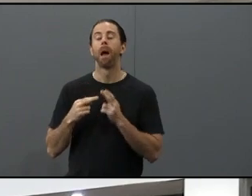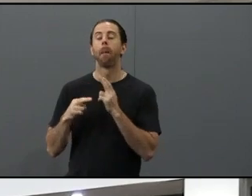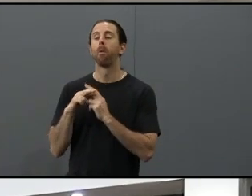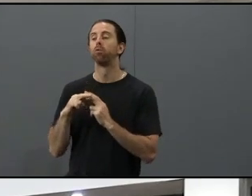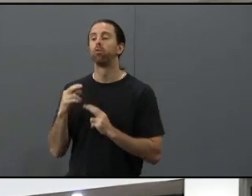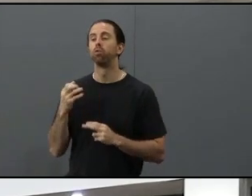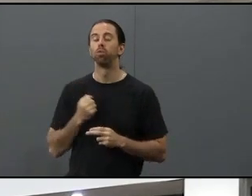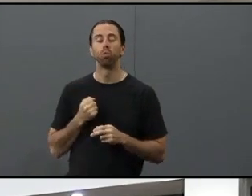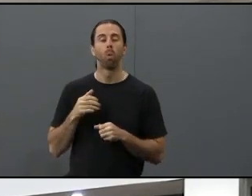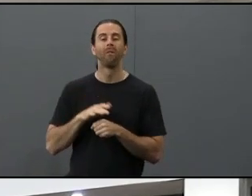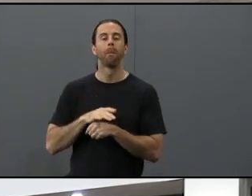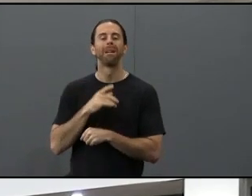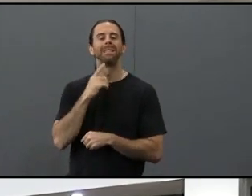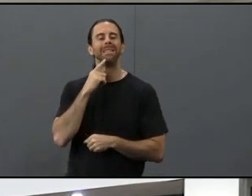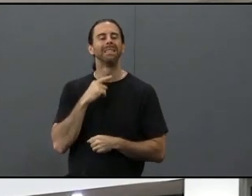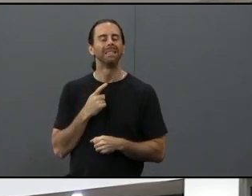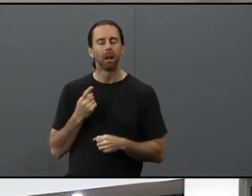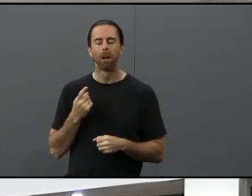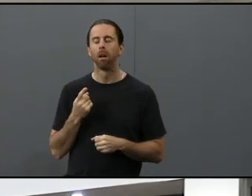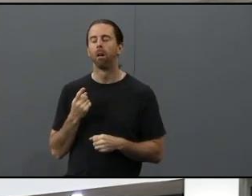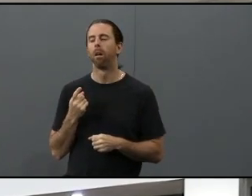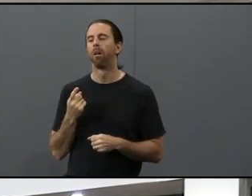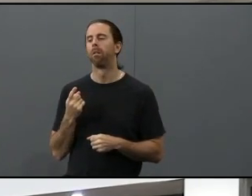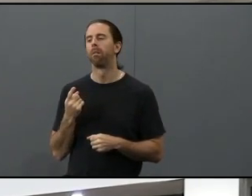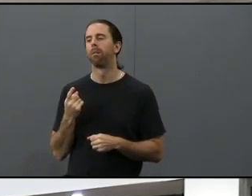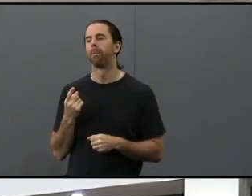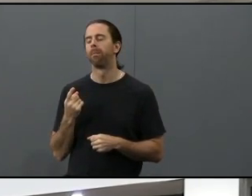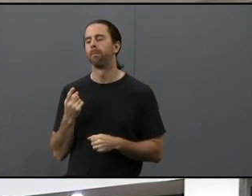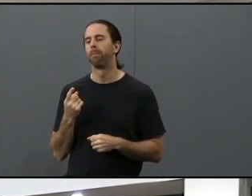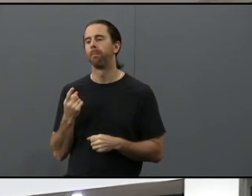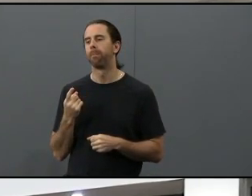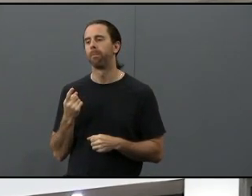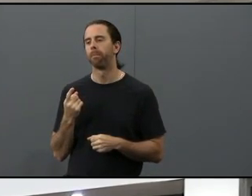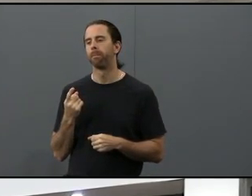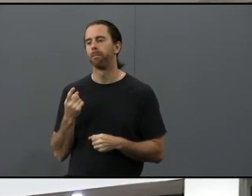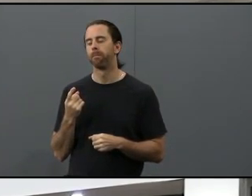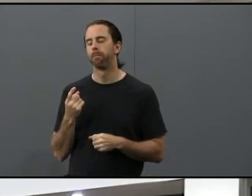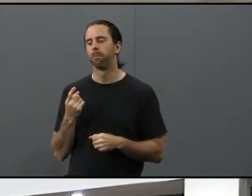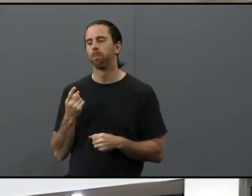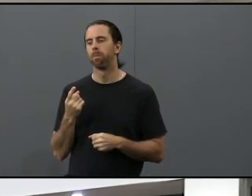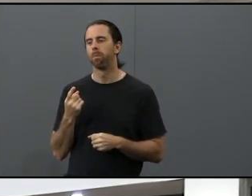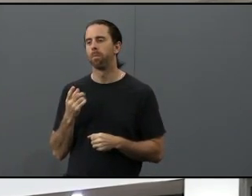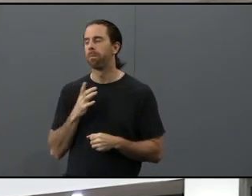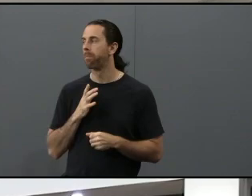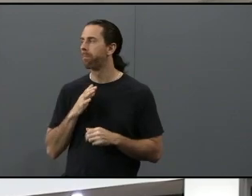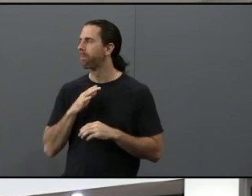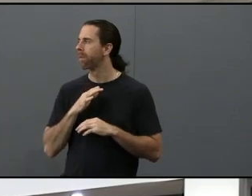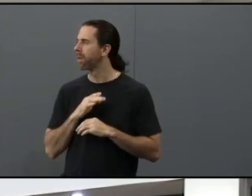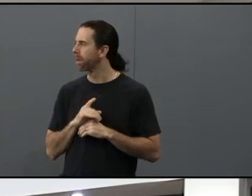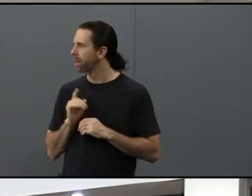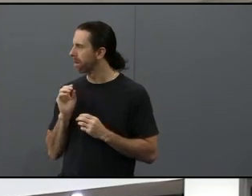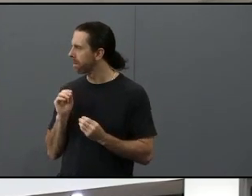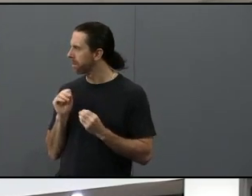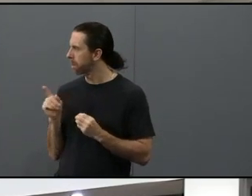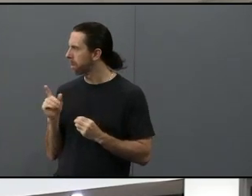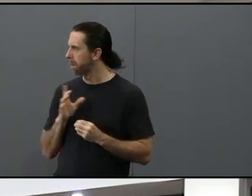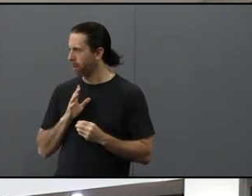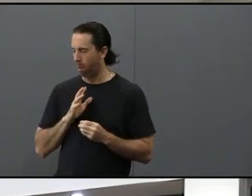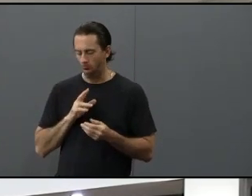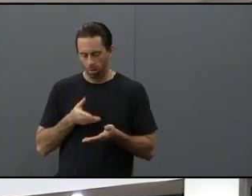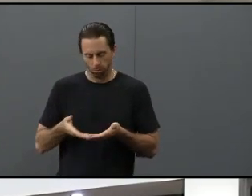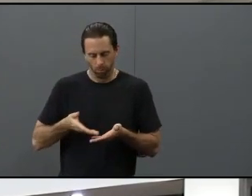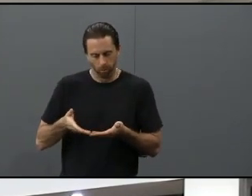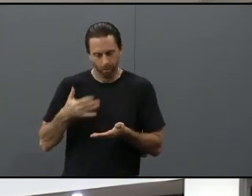j'ai eu confirmai que on devait remettre tout comme au à l'avant mais on m'oi il y aait une étude qui serait